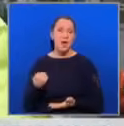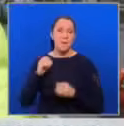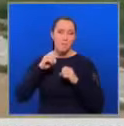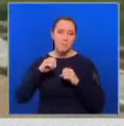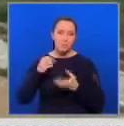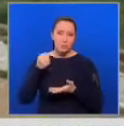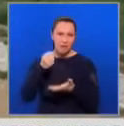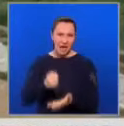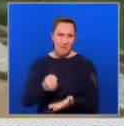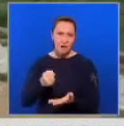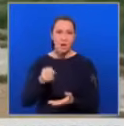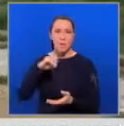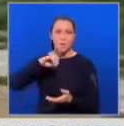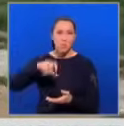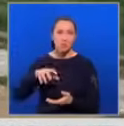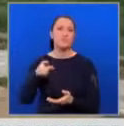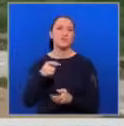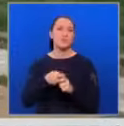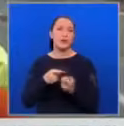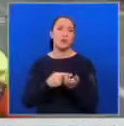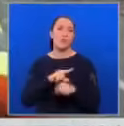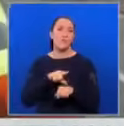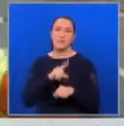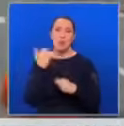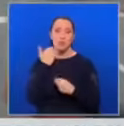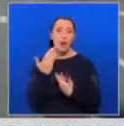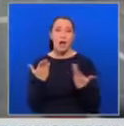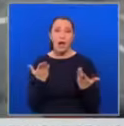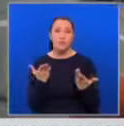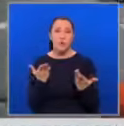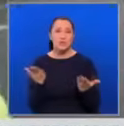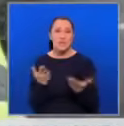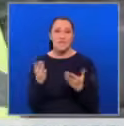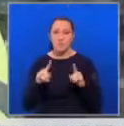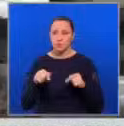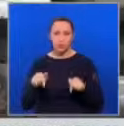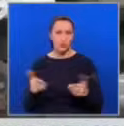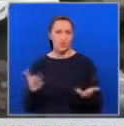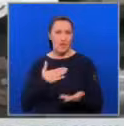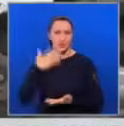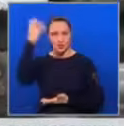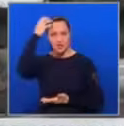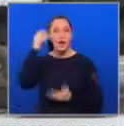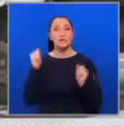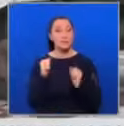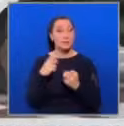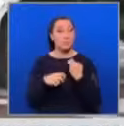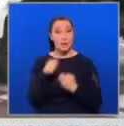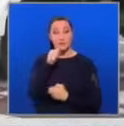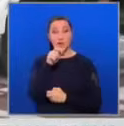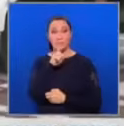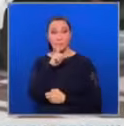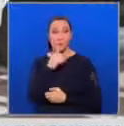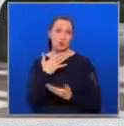си това е това че се прави толкова време не е добре ама какво става бързо тука в наша държава през зимата проблем с водата в